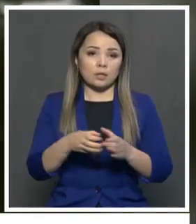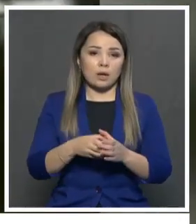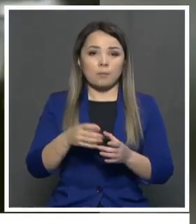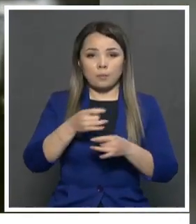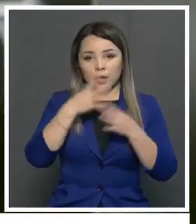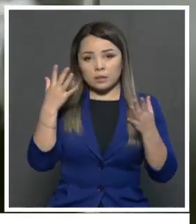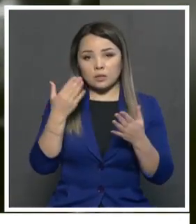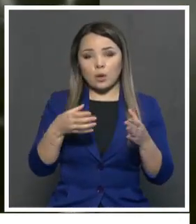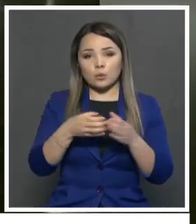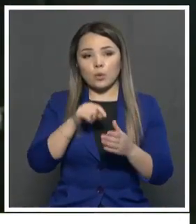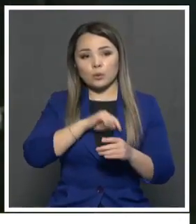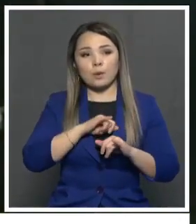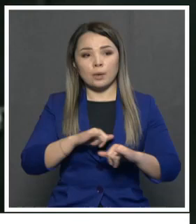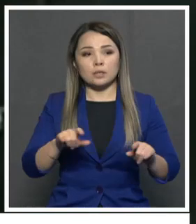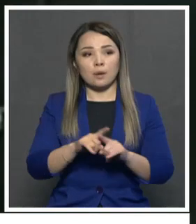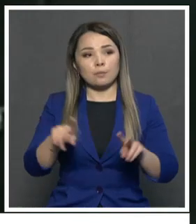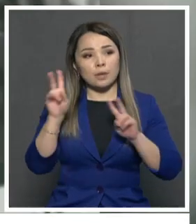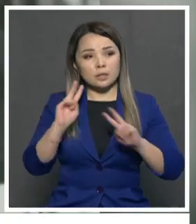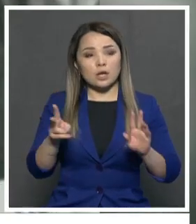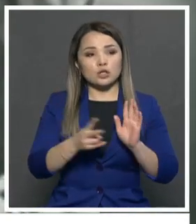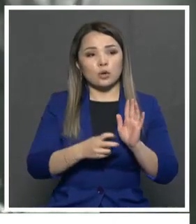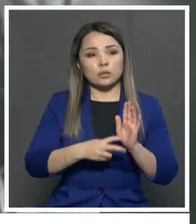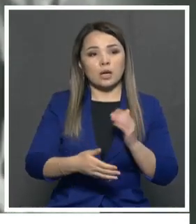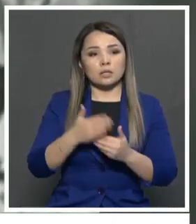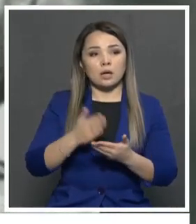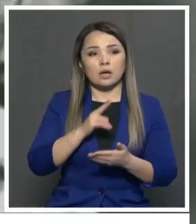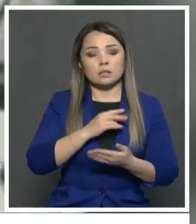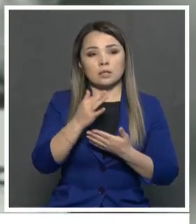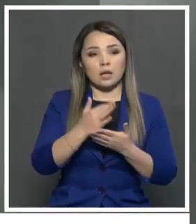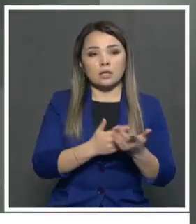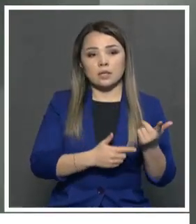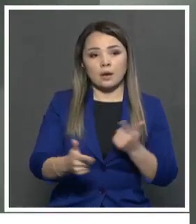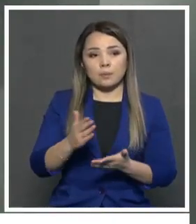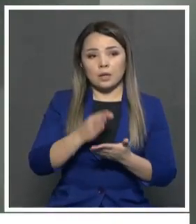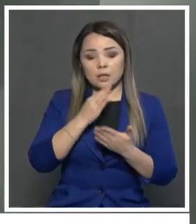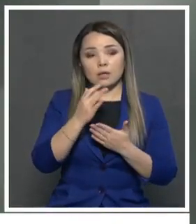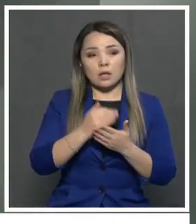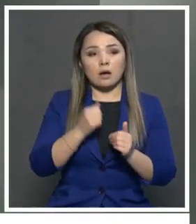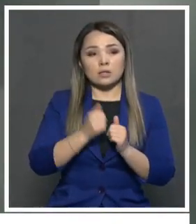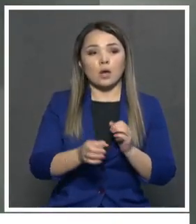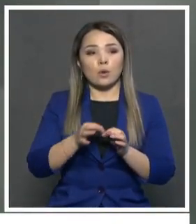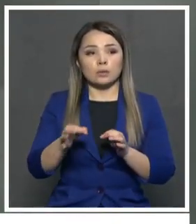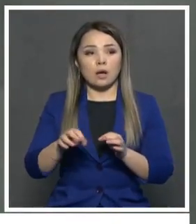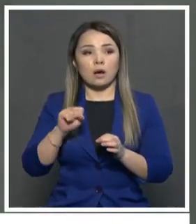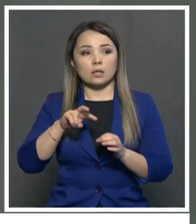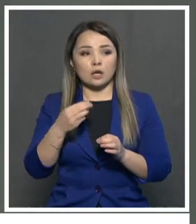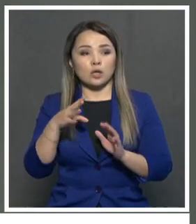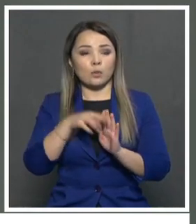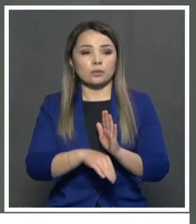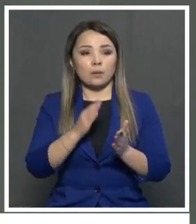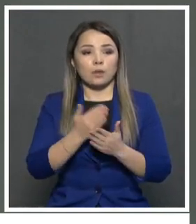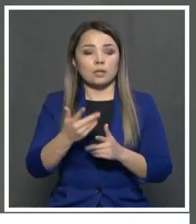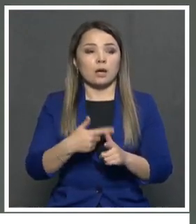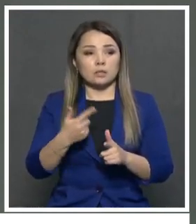рухани даму институтымен бірігіп белгісіз болып келген 700-ден астам қайраткердің тізімін дайындаған. Тізімге әр өңірдің жергілікті алаштықтары енгізілді. Енді